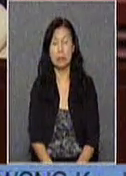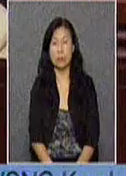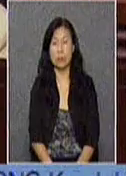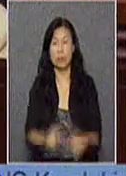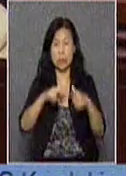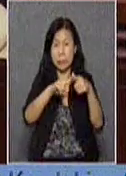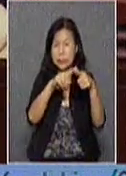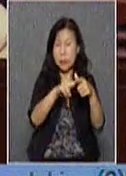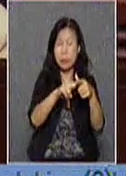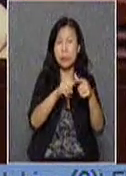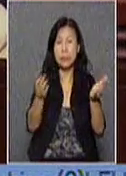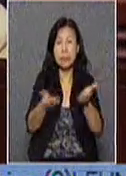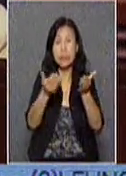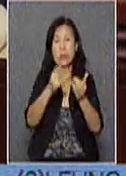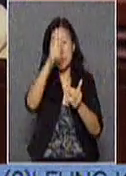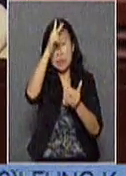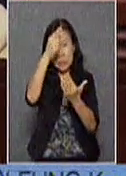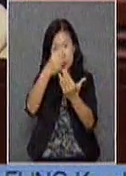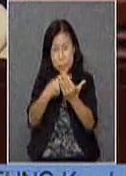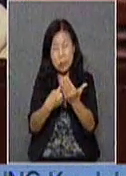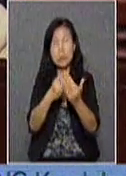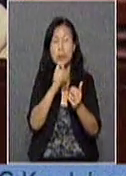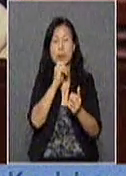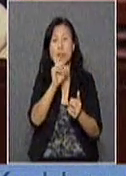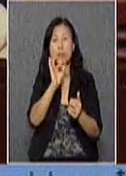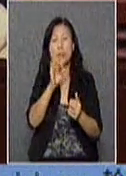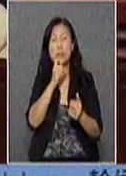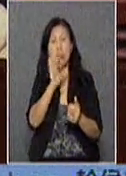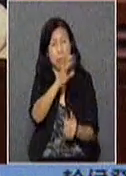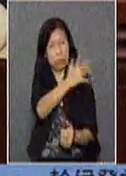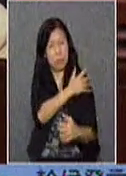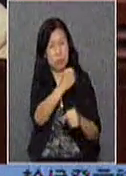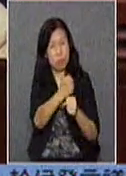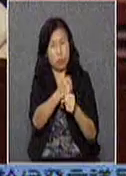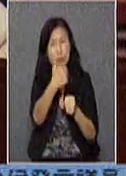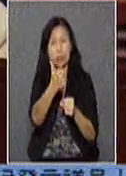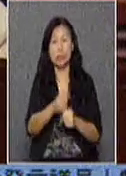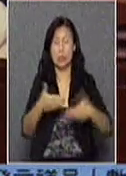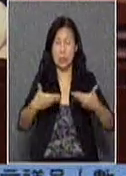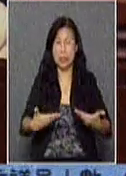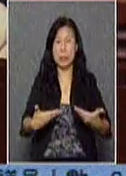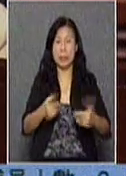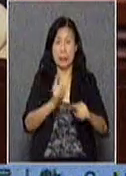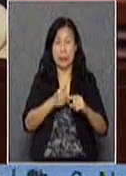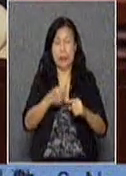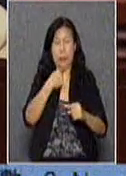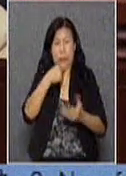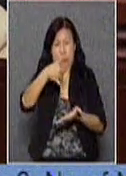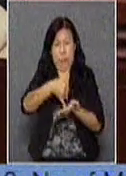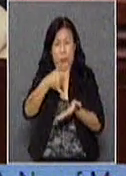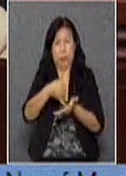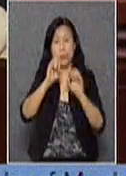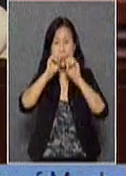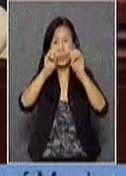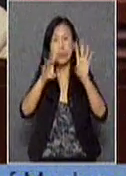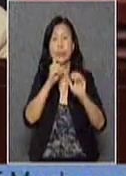行政府的政策有沒有盡責。所以我今天一定要在這裡提出，要